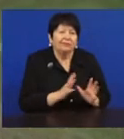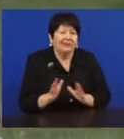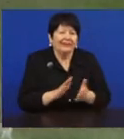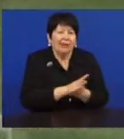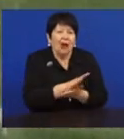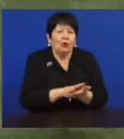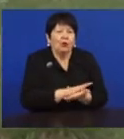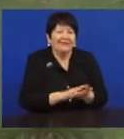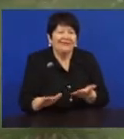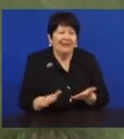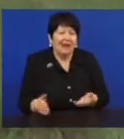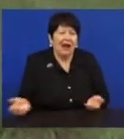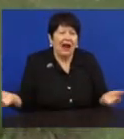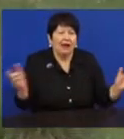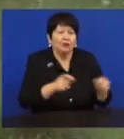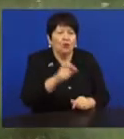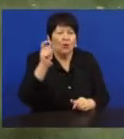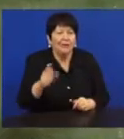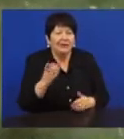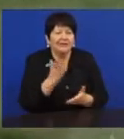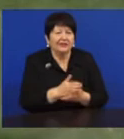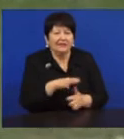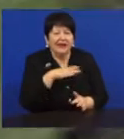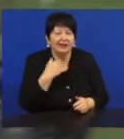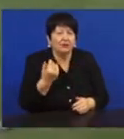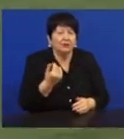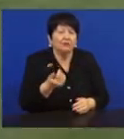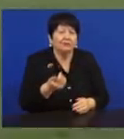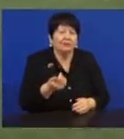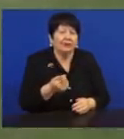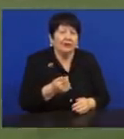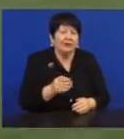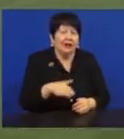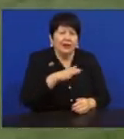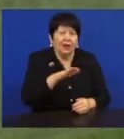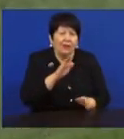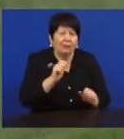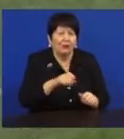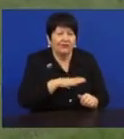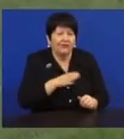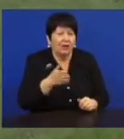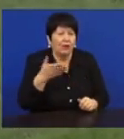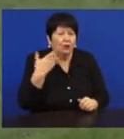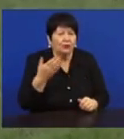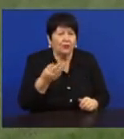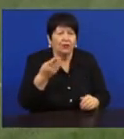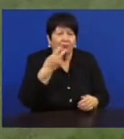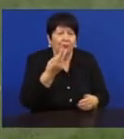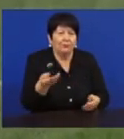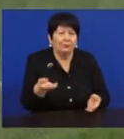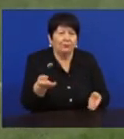păstrăm curățenia. Sunt oameni care aduc aici deșeuri care pot fi ușor